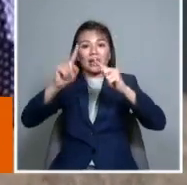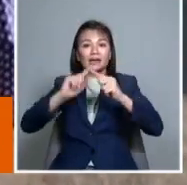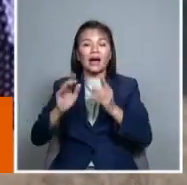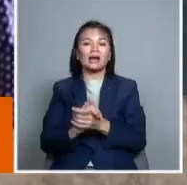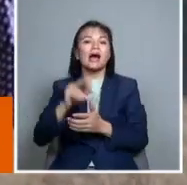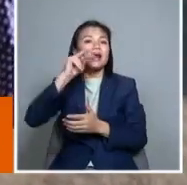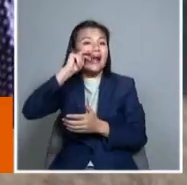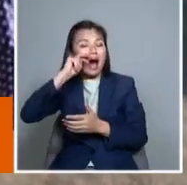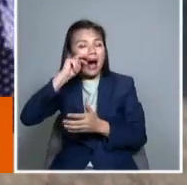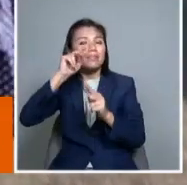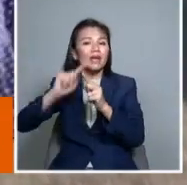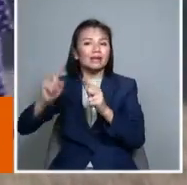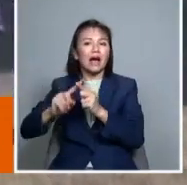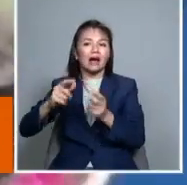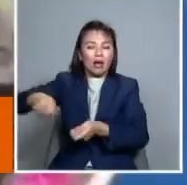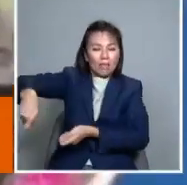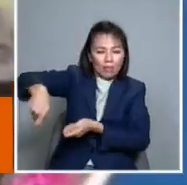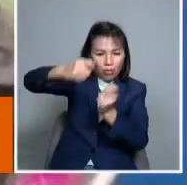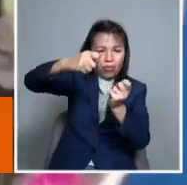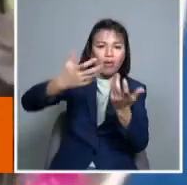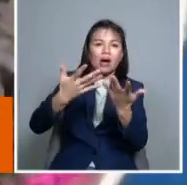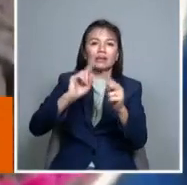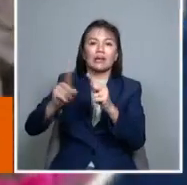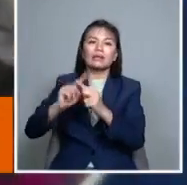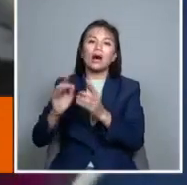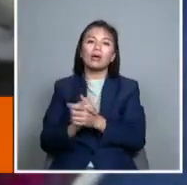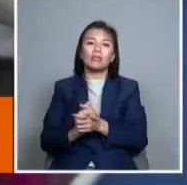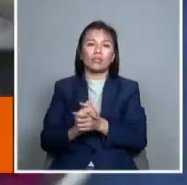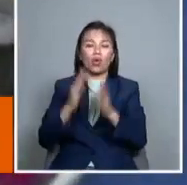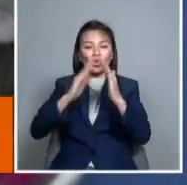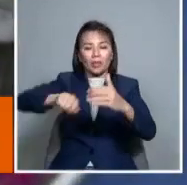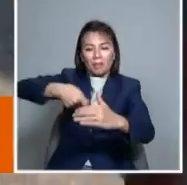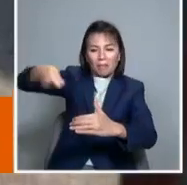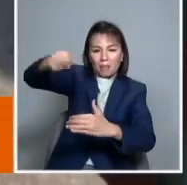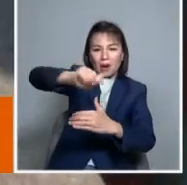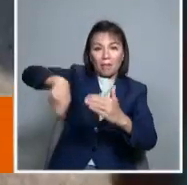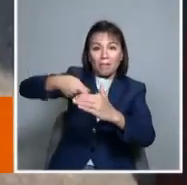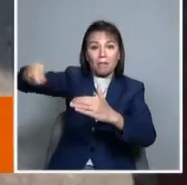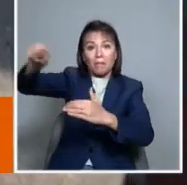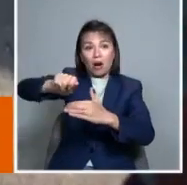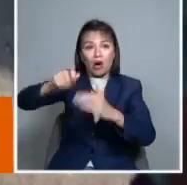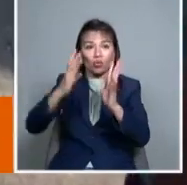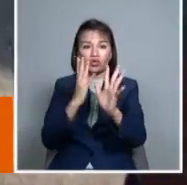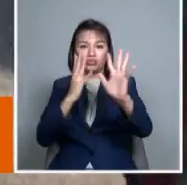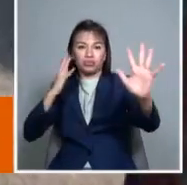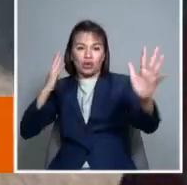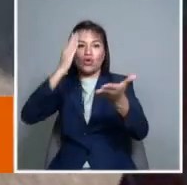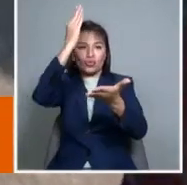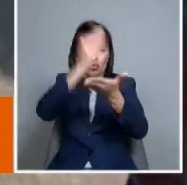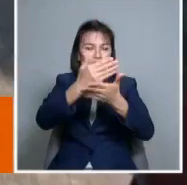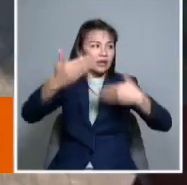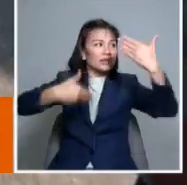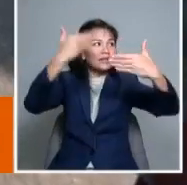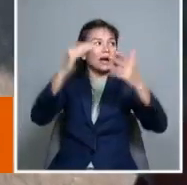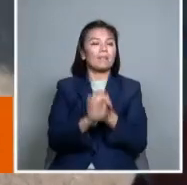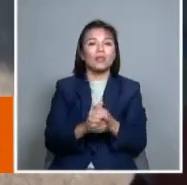เล่นน้ำตักบาตรหยุดทั้งหมดเลยนะครับโดยเฉพาะตักบาตรใหญ่ๆที่จะมีคนมากันเยอะๆชาวบ้านที่ชุมชนเคหะก็เลือกการ